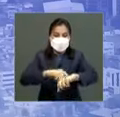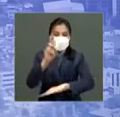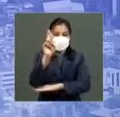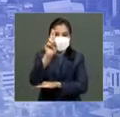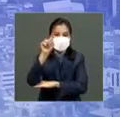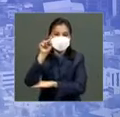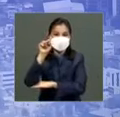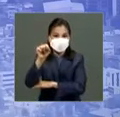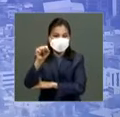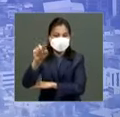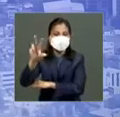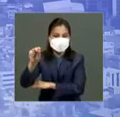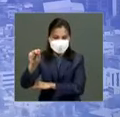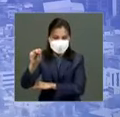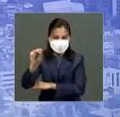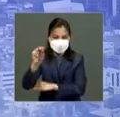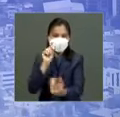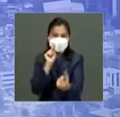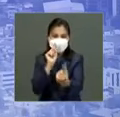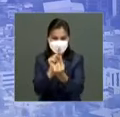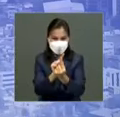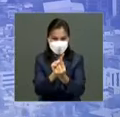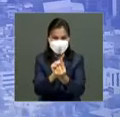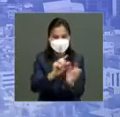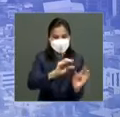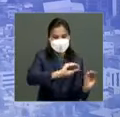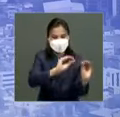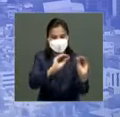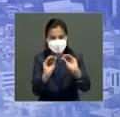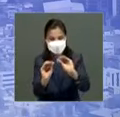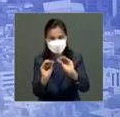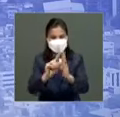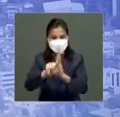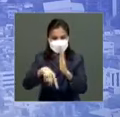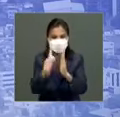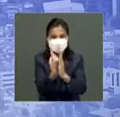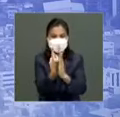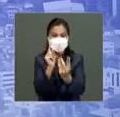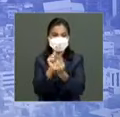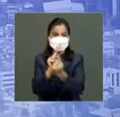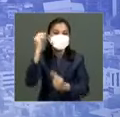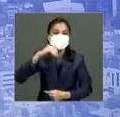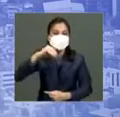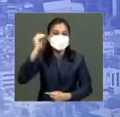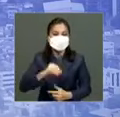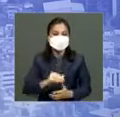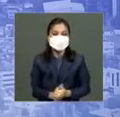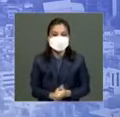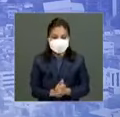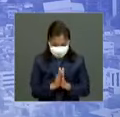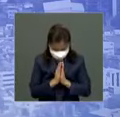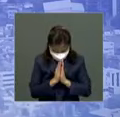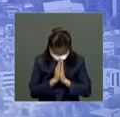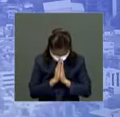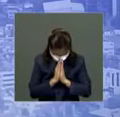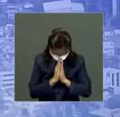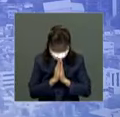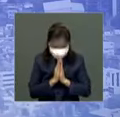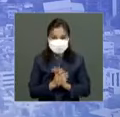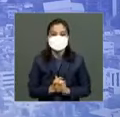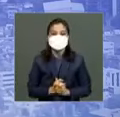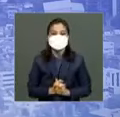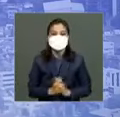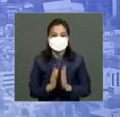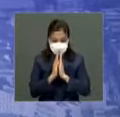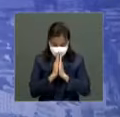12:30 น.เที่ยงครึ่งพูดง่ายๆนะครับมาเจอกันขยับเวลาไปสักนิดหนึ่ง1ชั่วโมงนะครับแล้วเจอกันทุกวันครับสวัสดีครับ กล่าวขอบพ